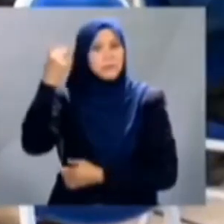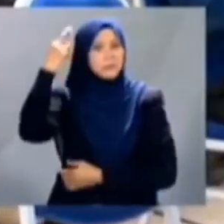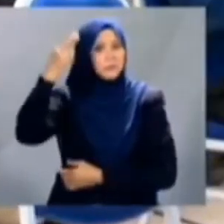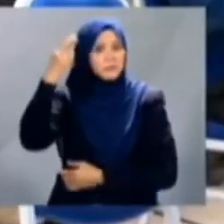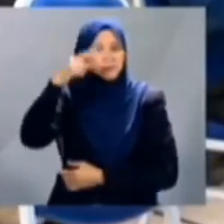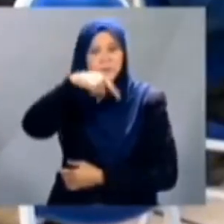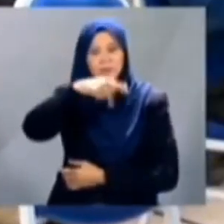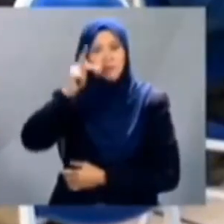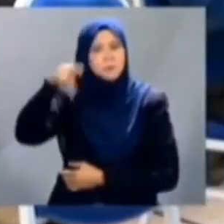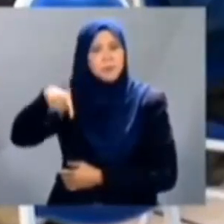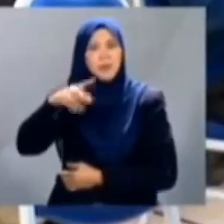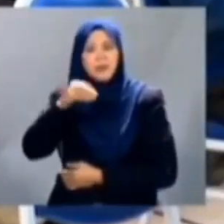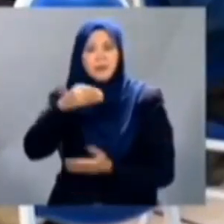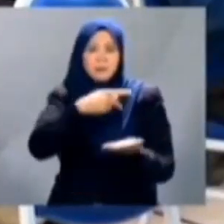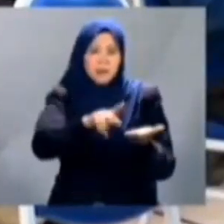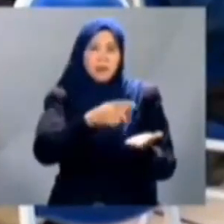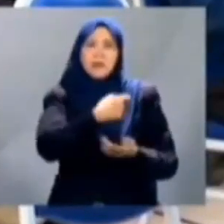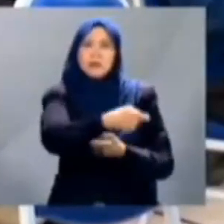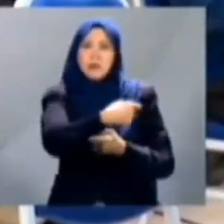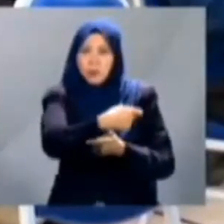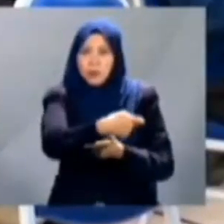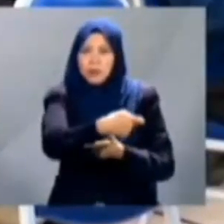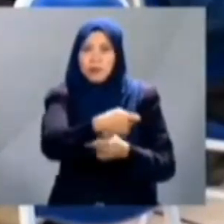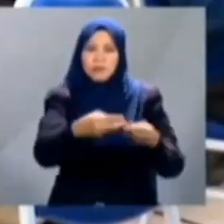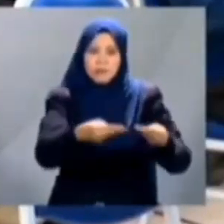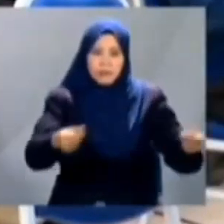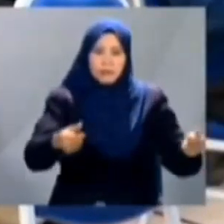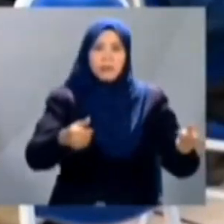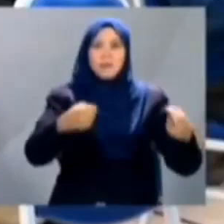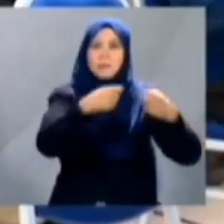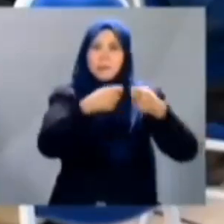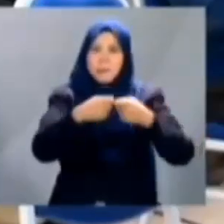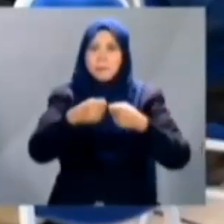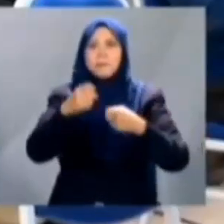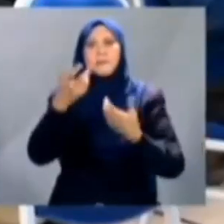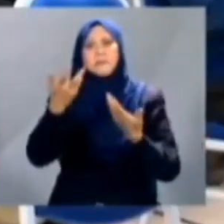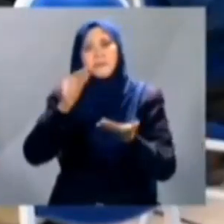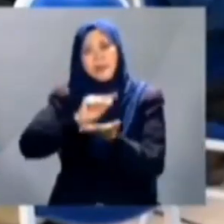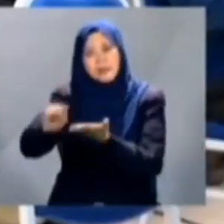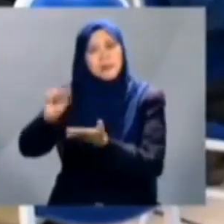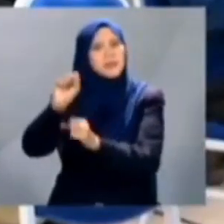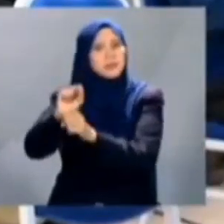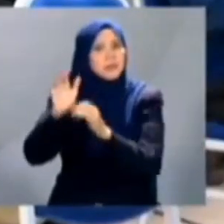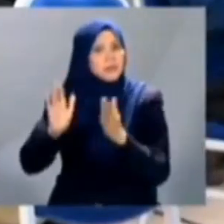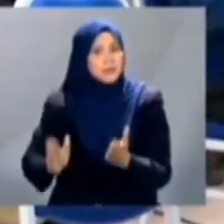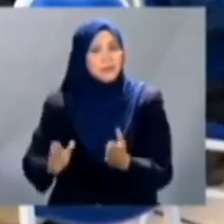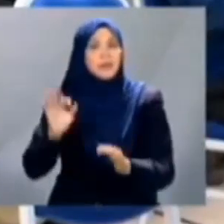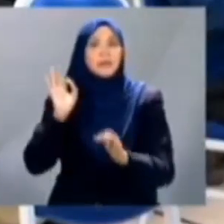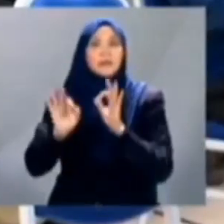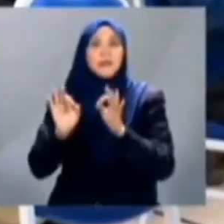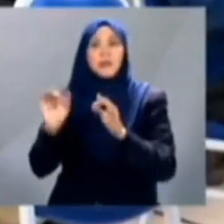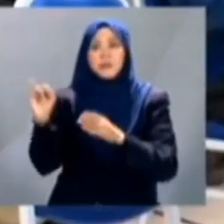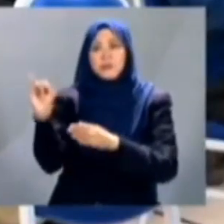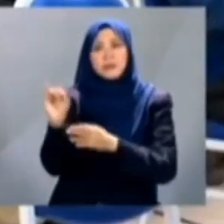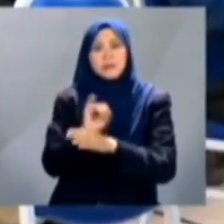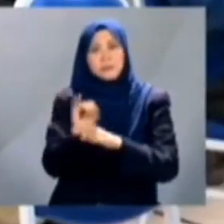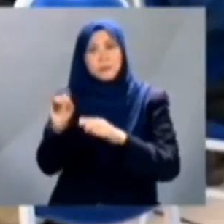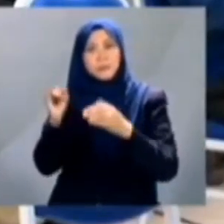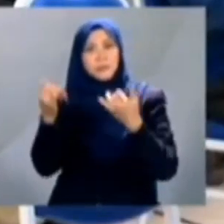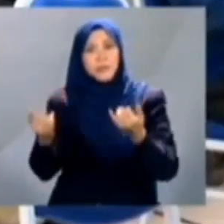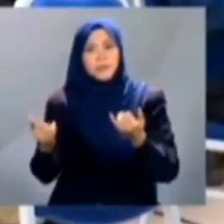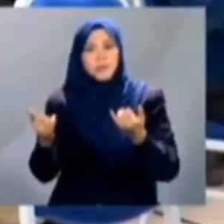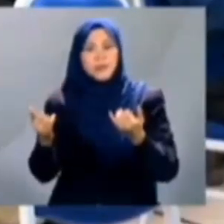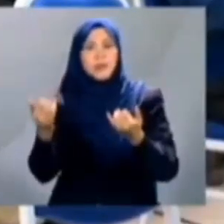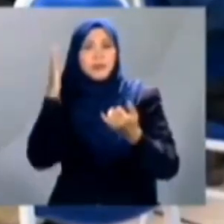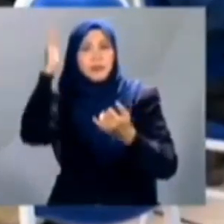pada masa sama penemu bayako seword.co tanah becek dan gaji pekerja jika induksi seni pasar malam dan juga